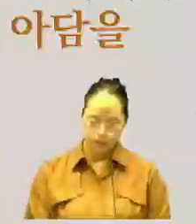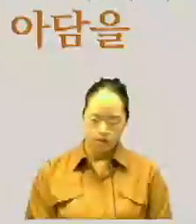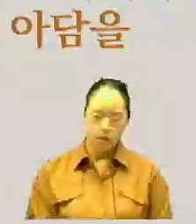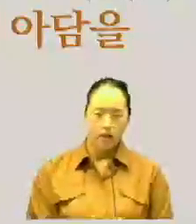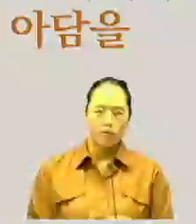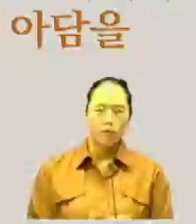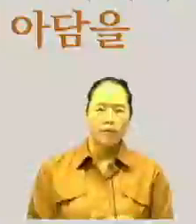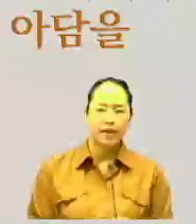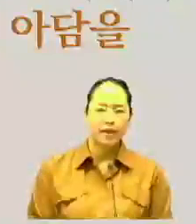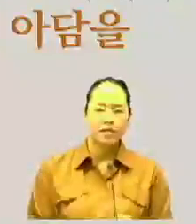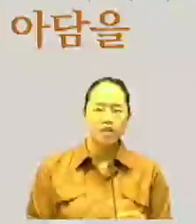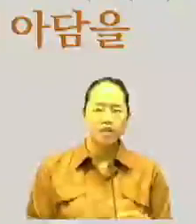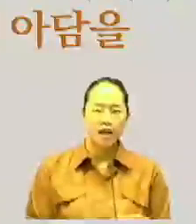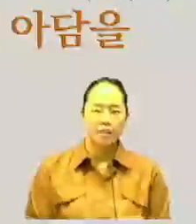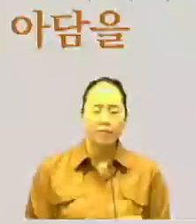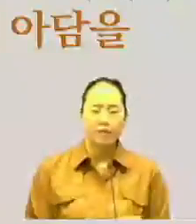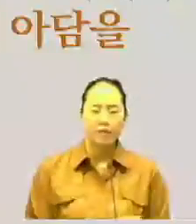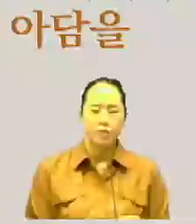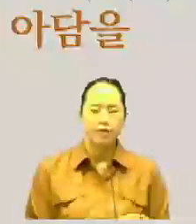圣经呢是